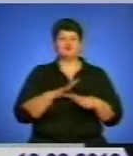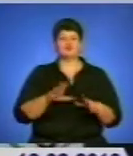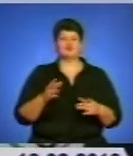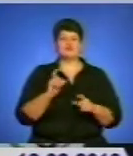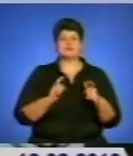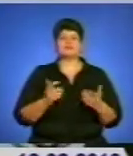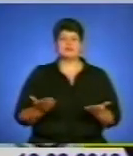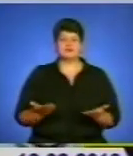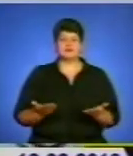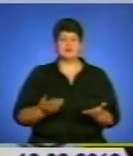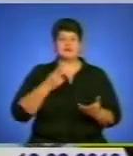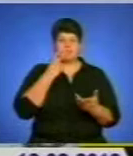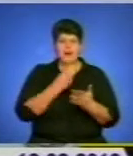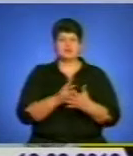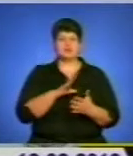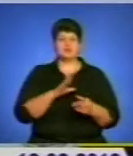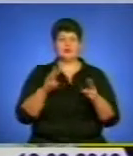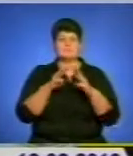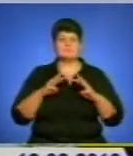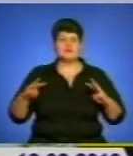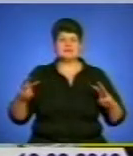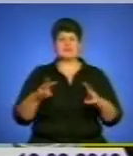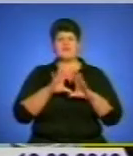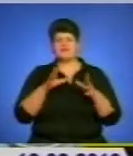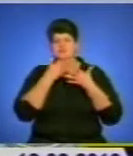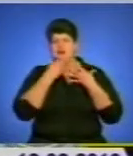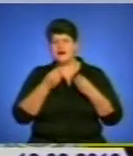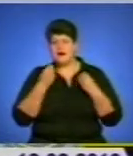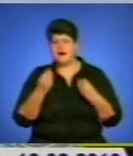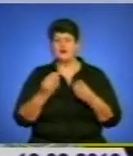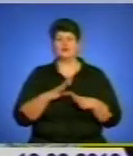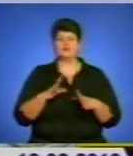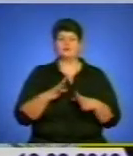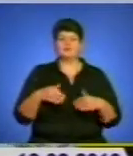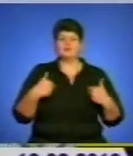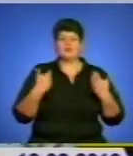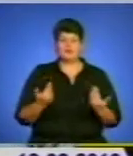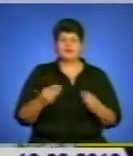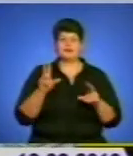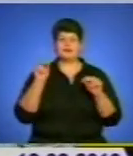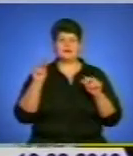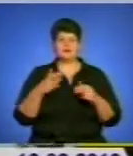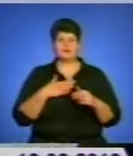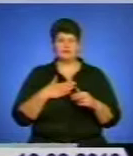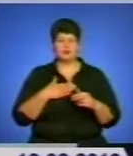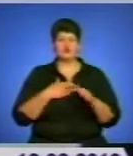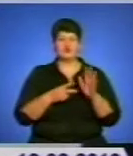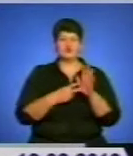сесія? Ви ж бачили, була президія, так все гарно. Була запропонована дата мною 7 лютого, як